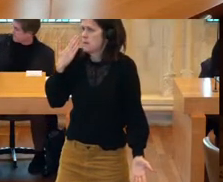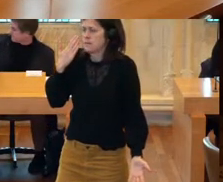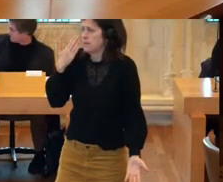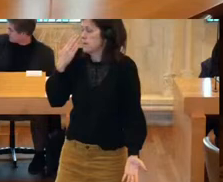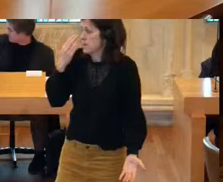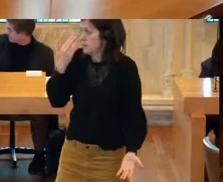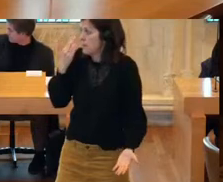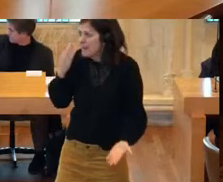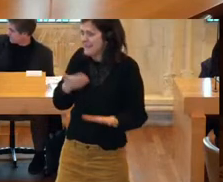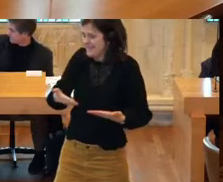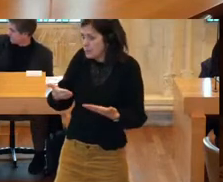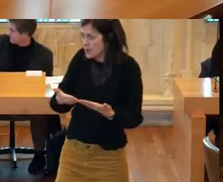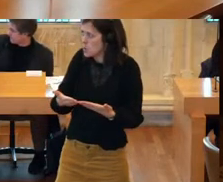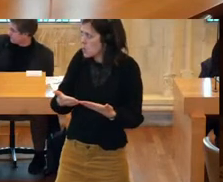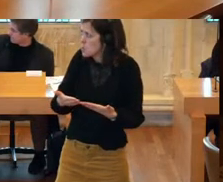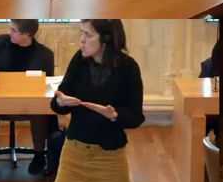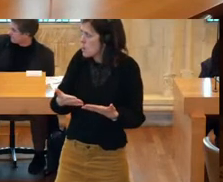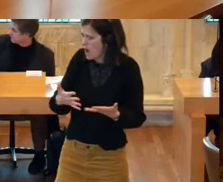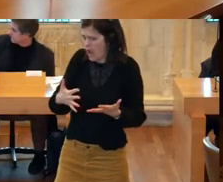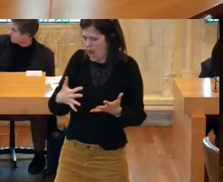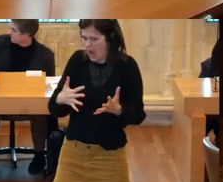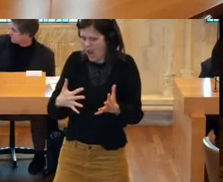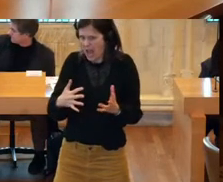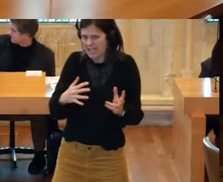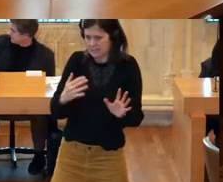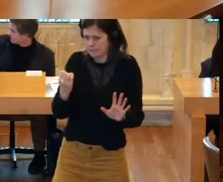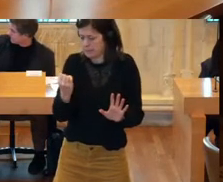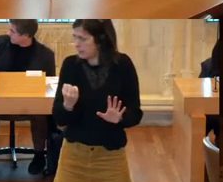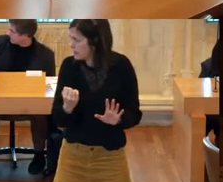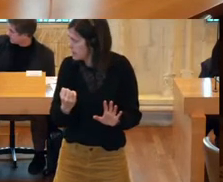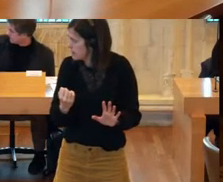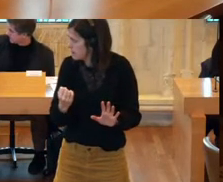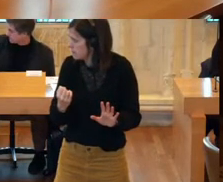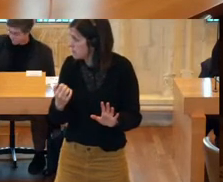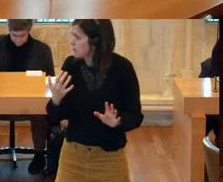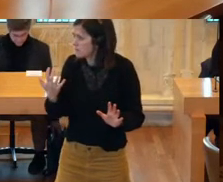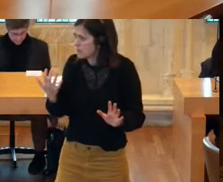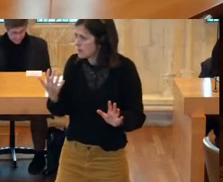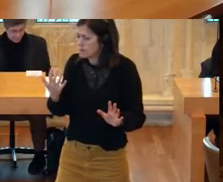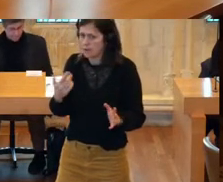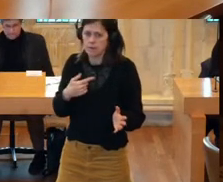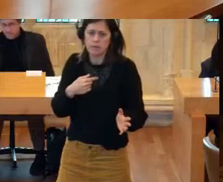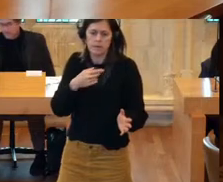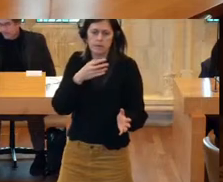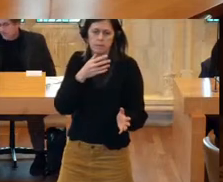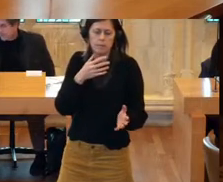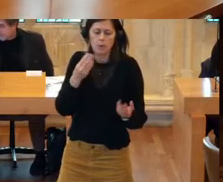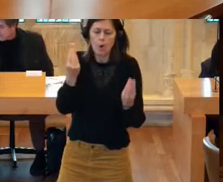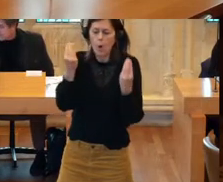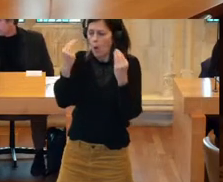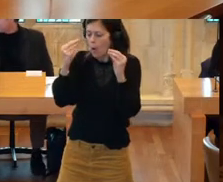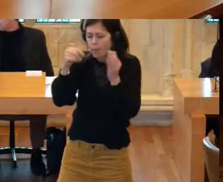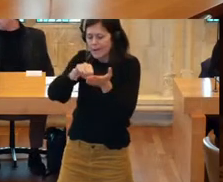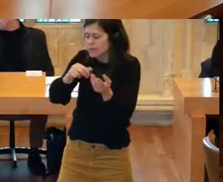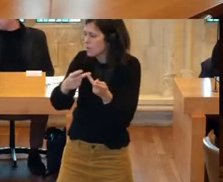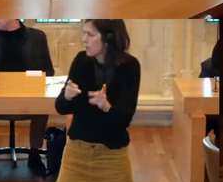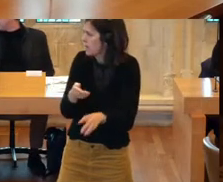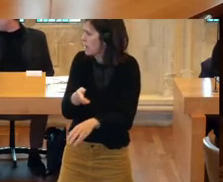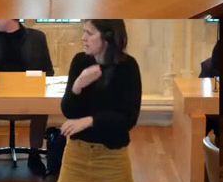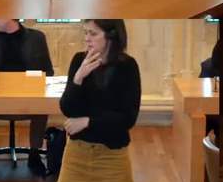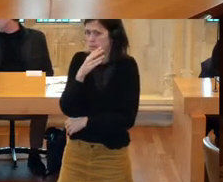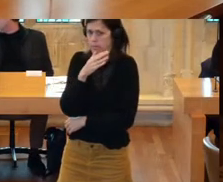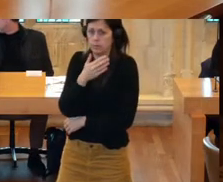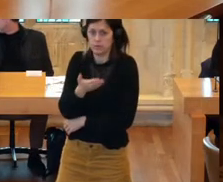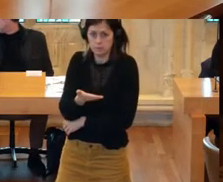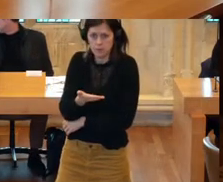se présente à Caen, ce serait impossible pour à la fois pour le commerce central, enfin du